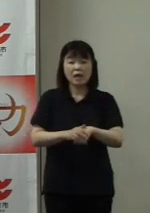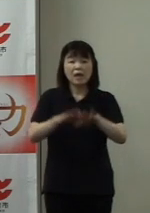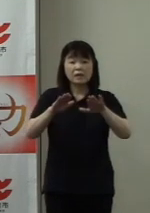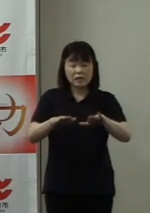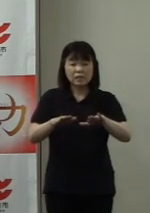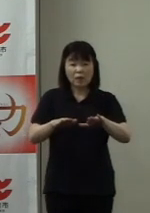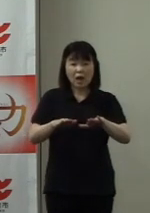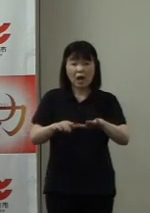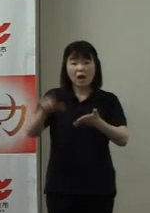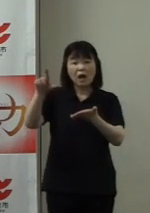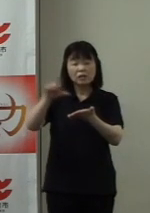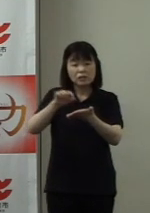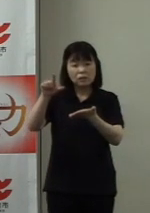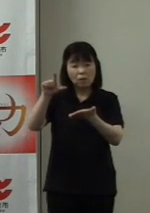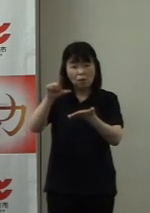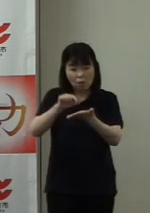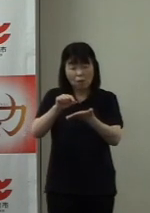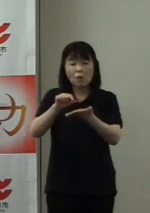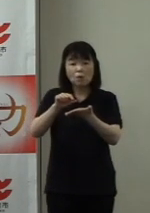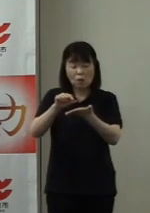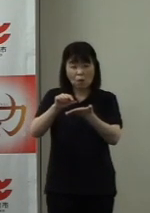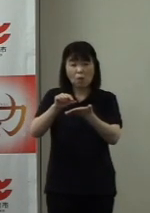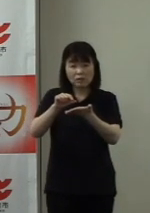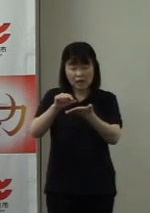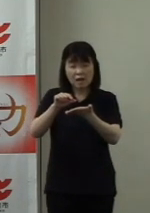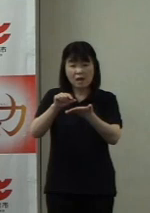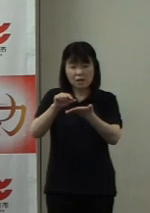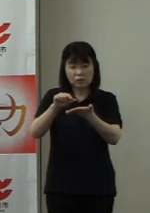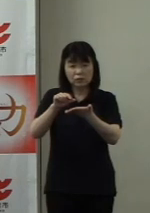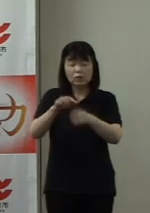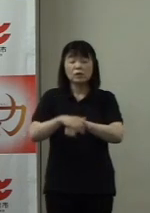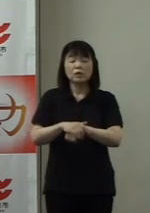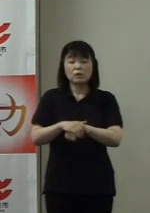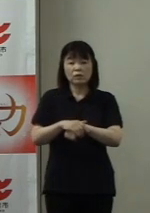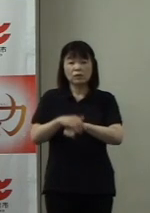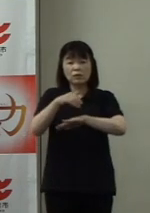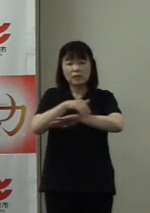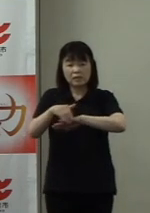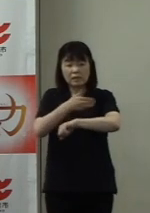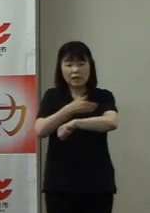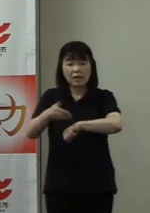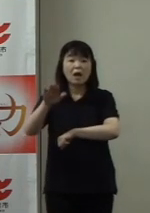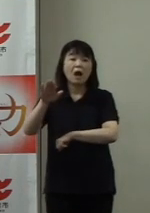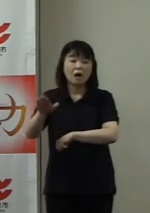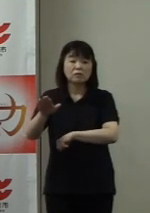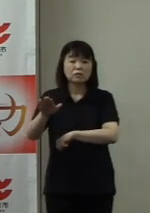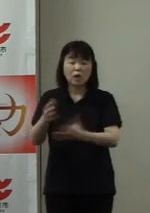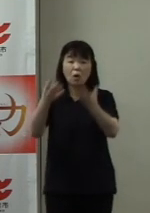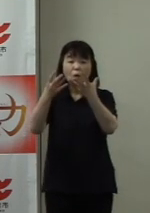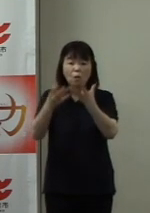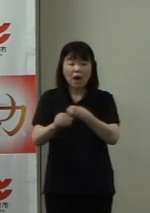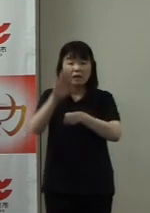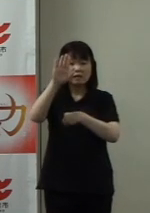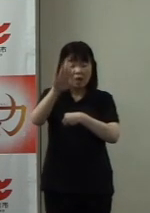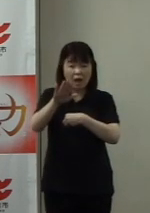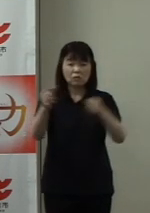がございまして、それが終わる頃を見計らう一つの検討で、合意に向けて、協議を進めているような